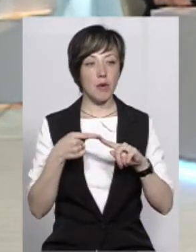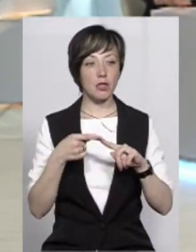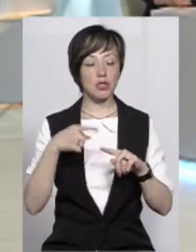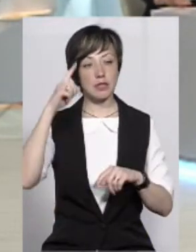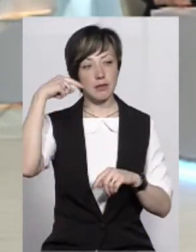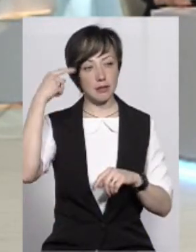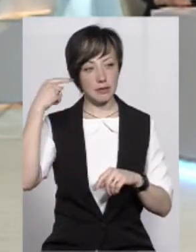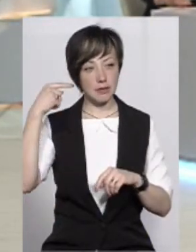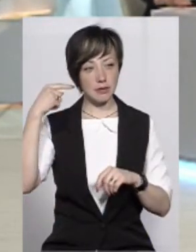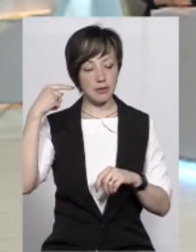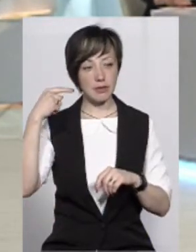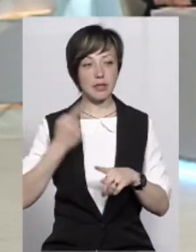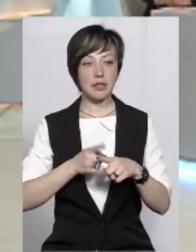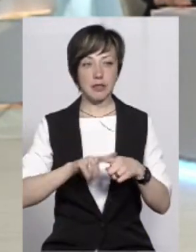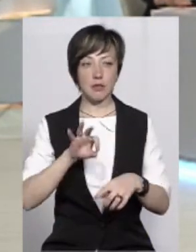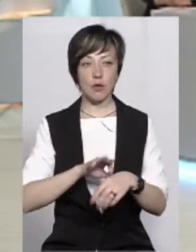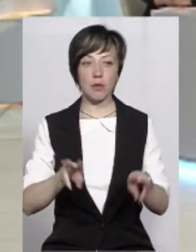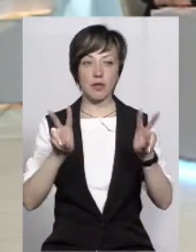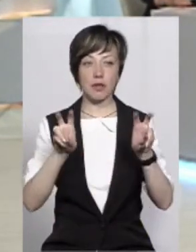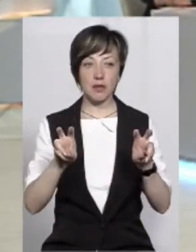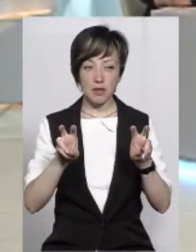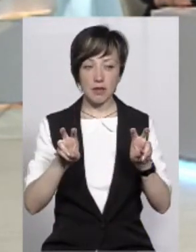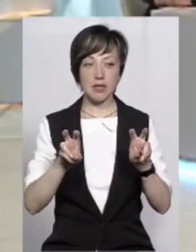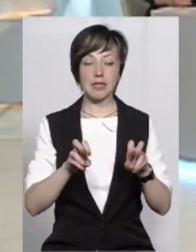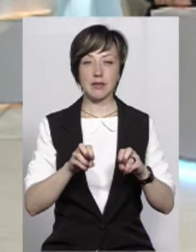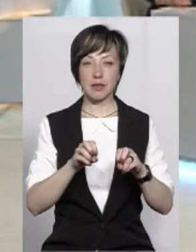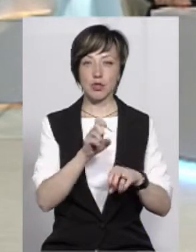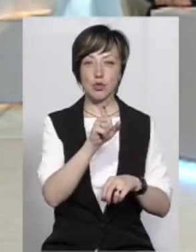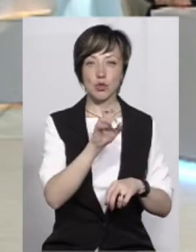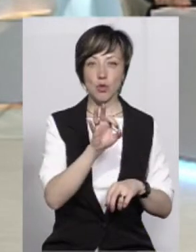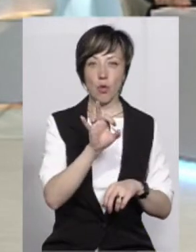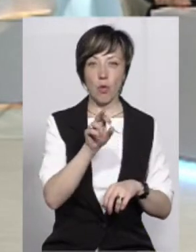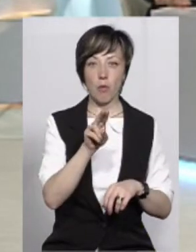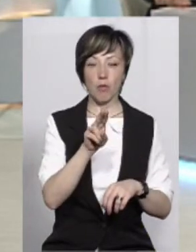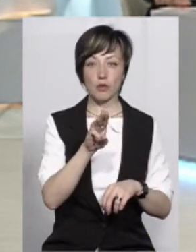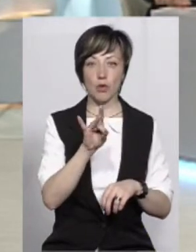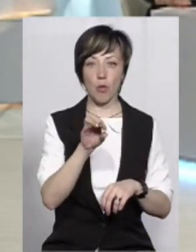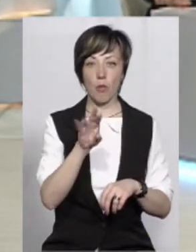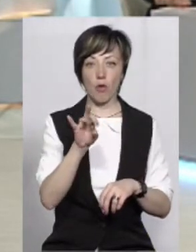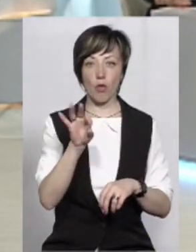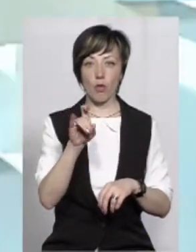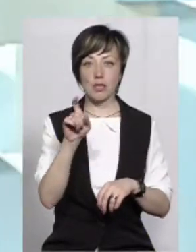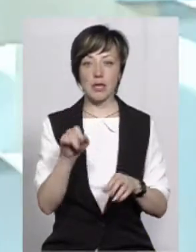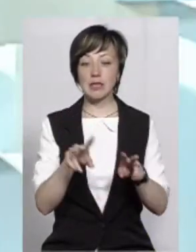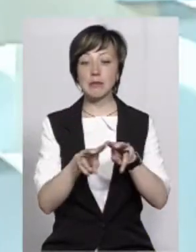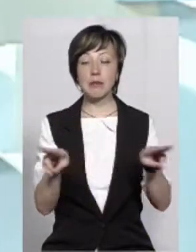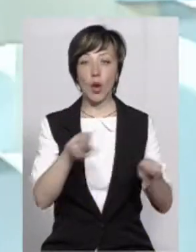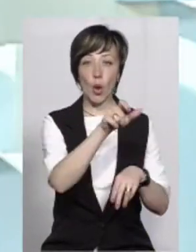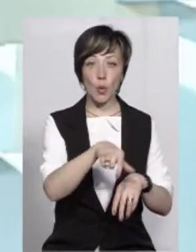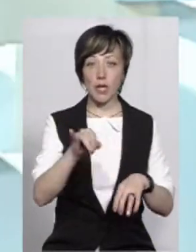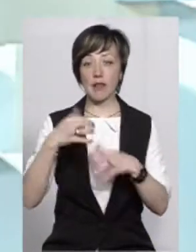сказ. Ці хвороби називаються зоотропонози, тобто хвороби спільні для людей і тварин. Сказ. Що таке